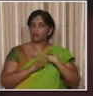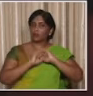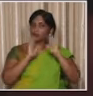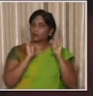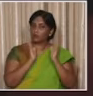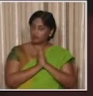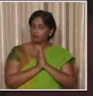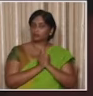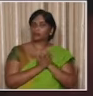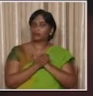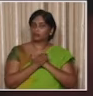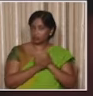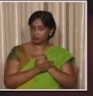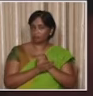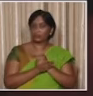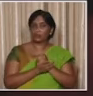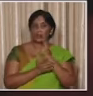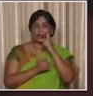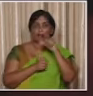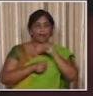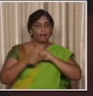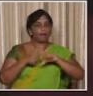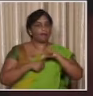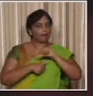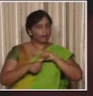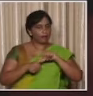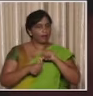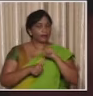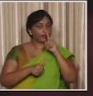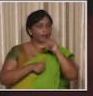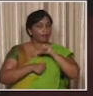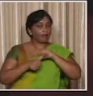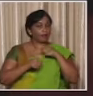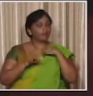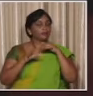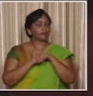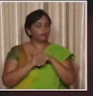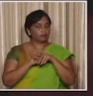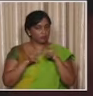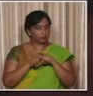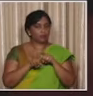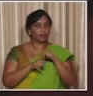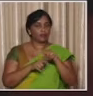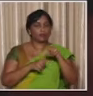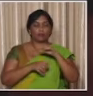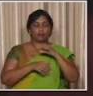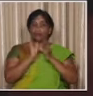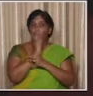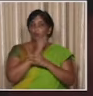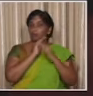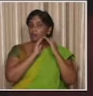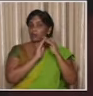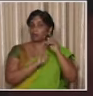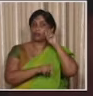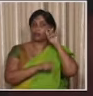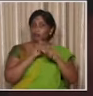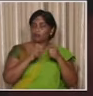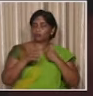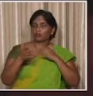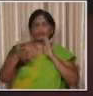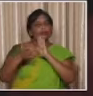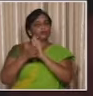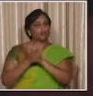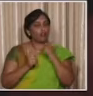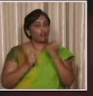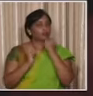කෞතුකාගාර සියල්ලක්ම එක ආයතනයකට එක ආයතනයක් යටට ගේනවා වගේම ඒ කෞතුකාගාරත් ජනතාවට ලං කිරීම සඳහා